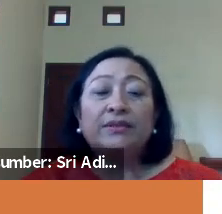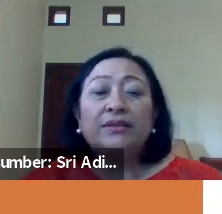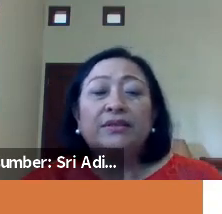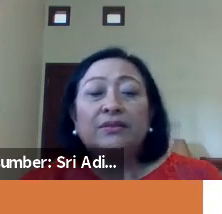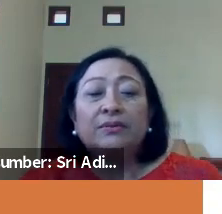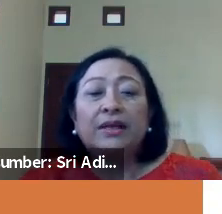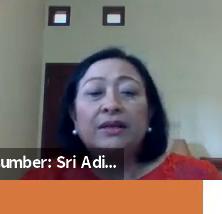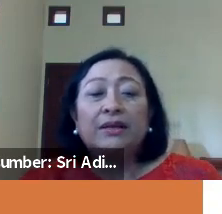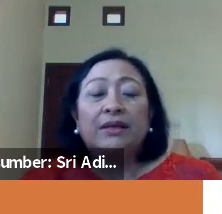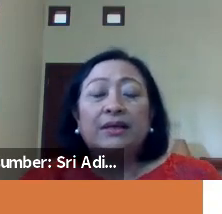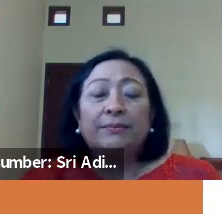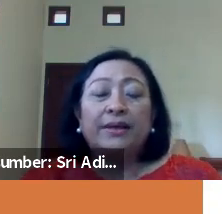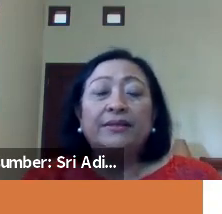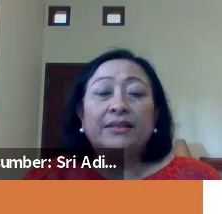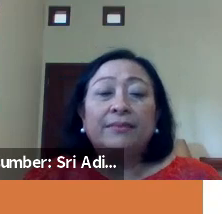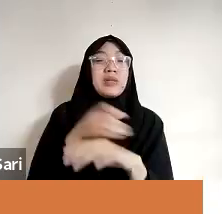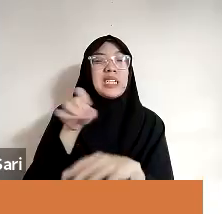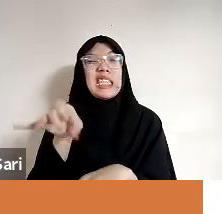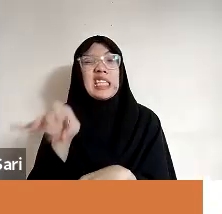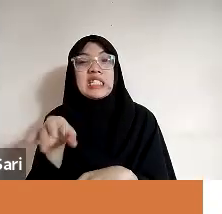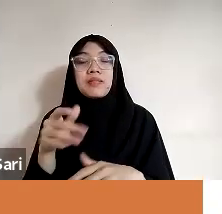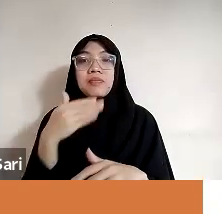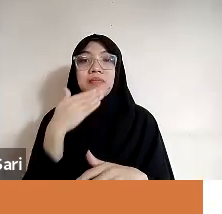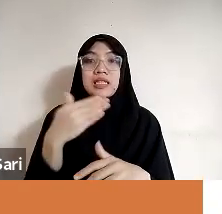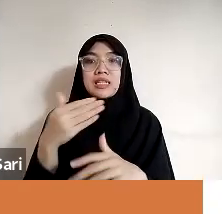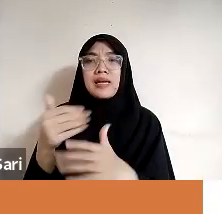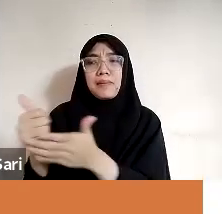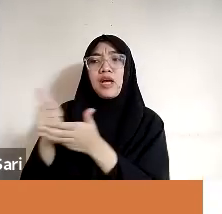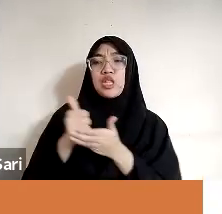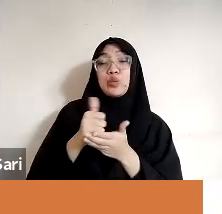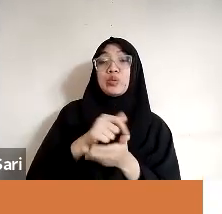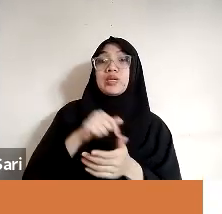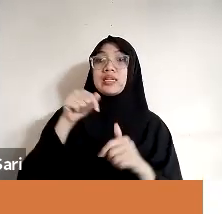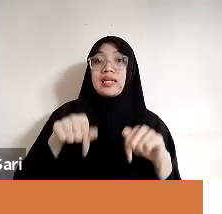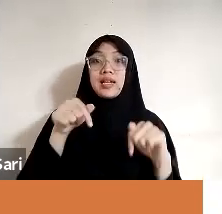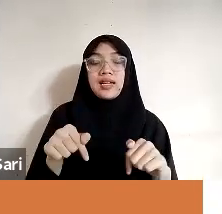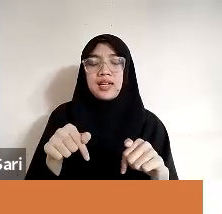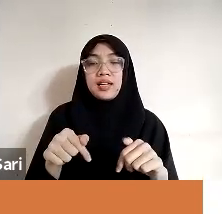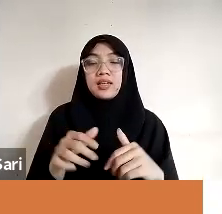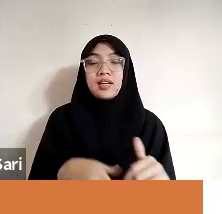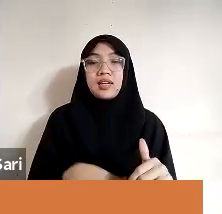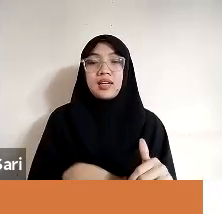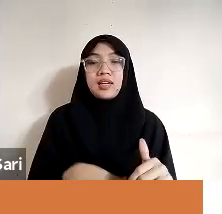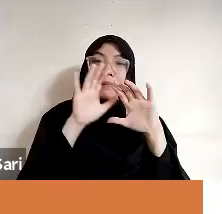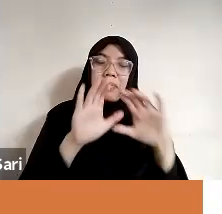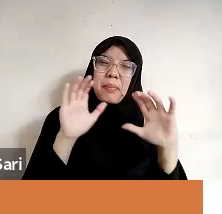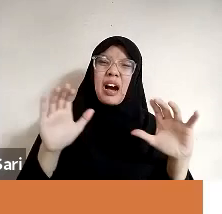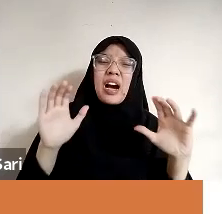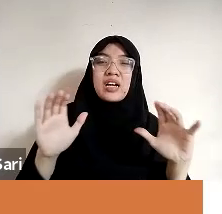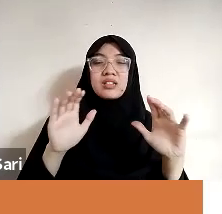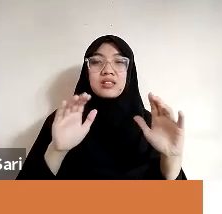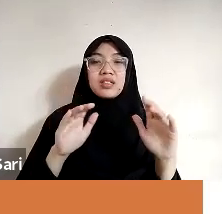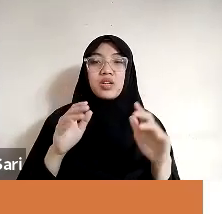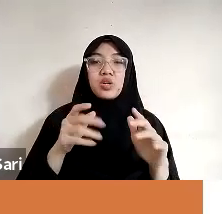sebelum krisis itu yang biasanya menolong kita. Sekarang memang banyak yang menurun